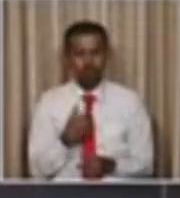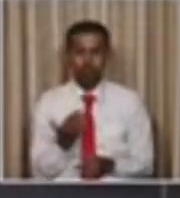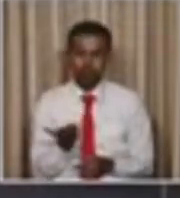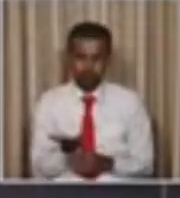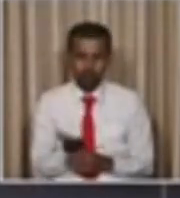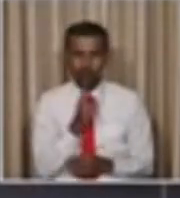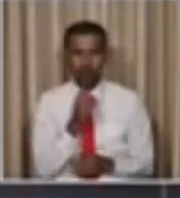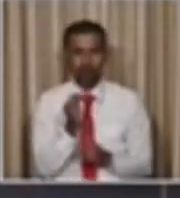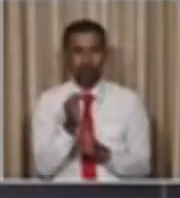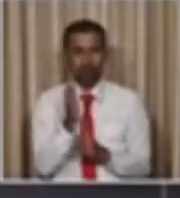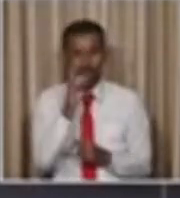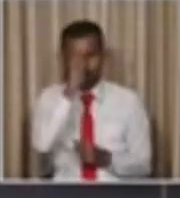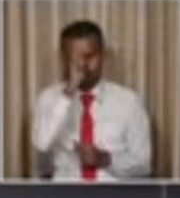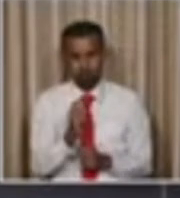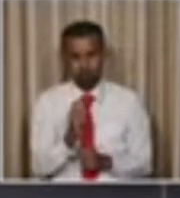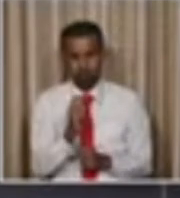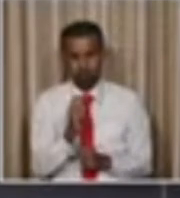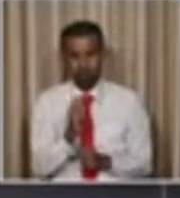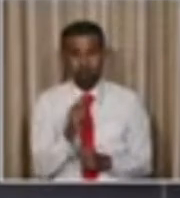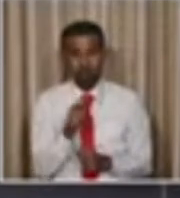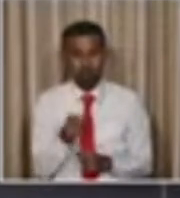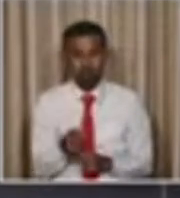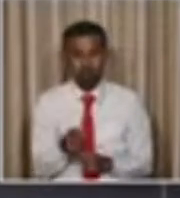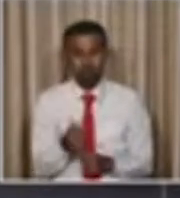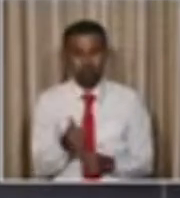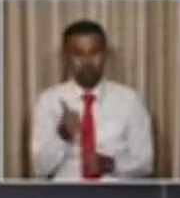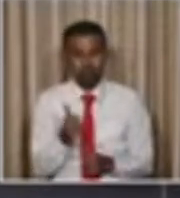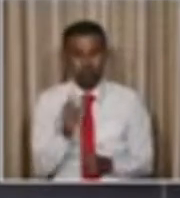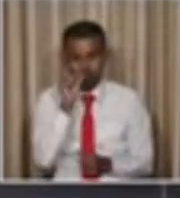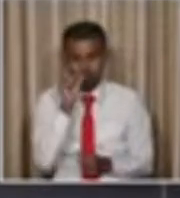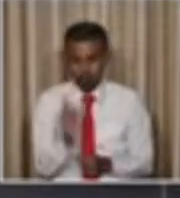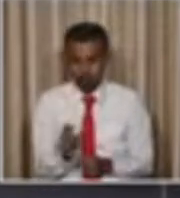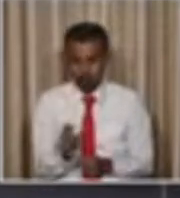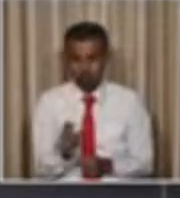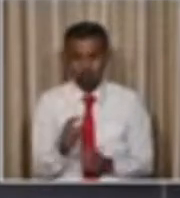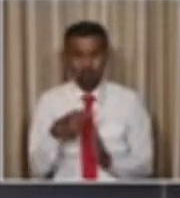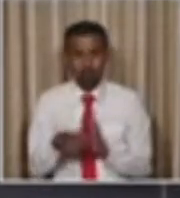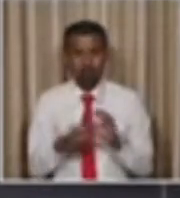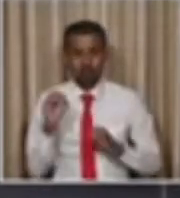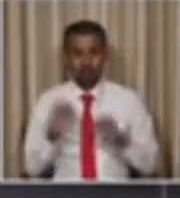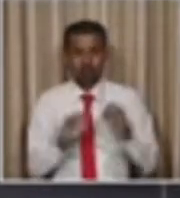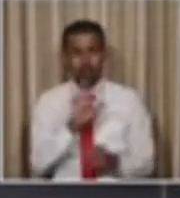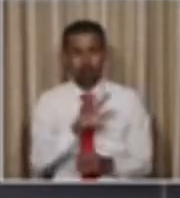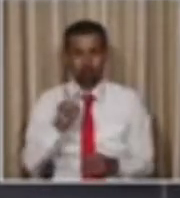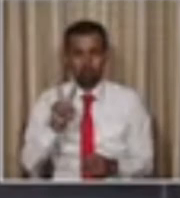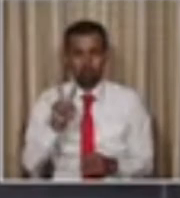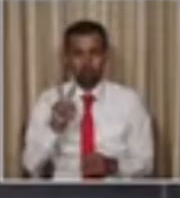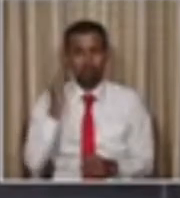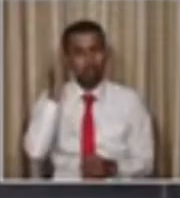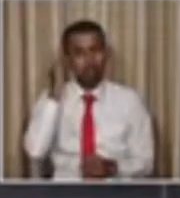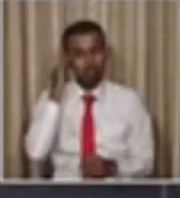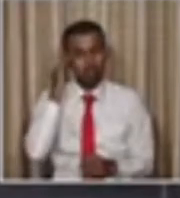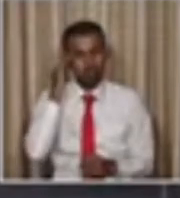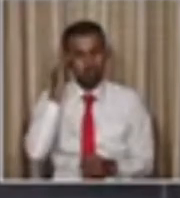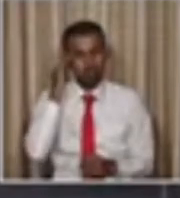ගරු ජනාධිපතිතුමා මේ ගැන ඇත්තටම මානුෂීය පැත්තෙන් හිතලා මේ රටේ 152ක ඉන්නේ අපි කාන්තාවෝ මේ රට